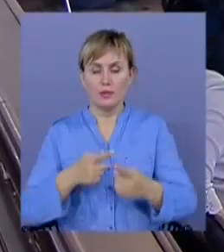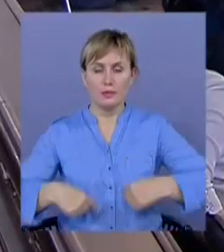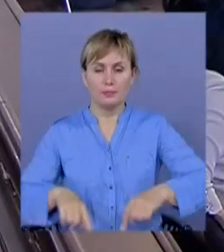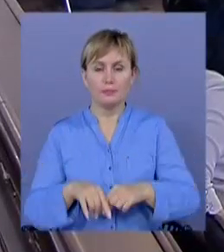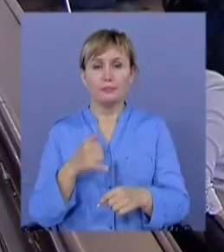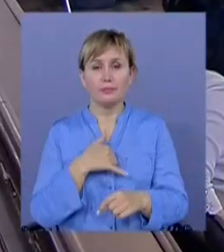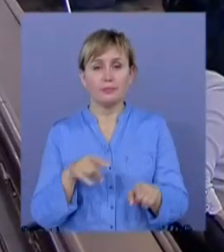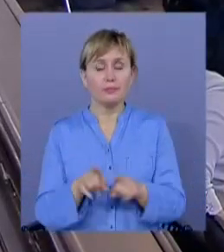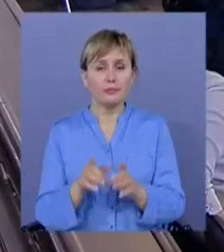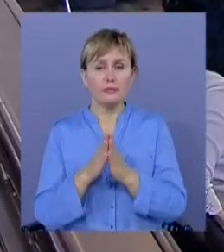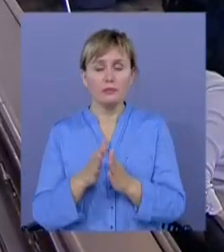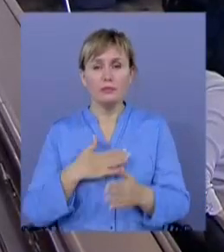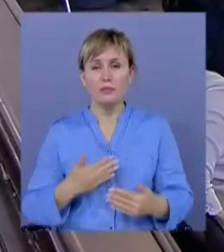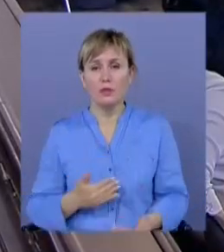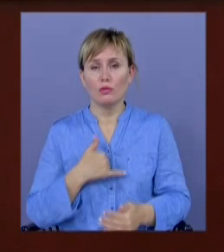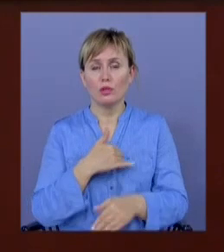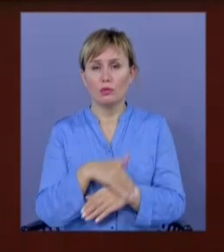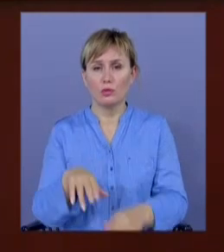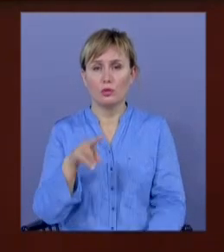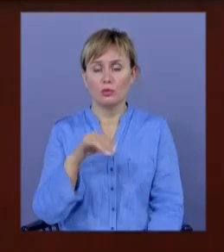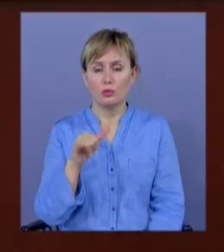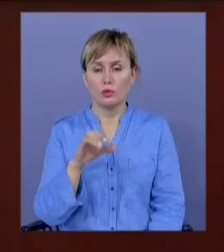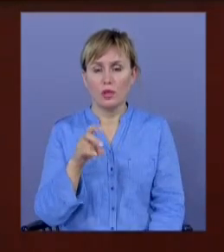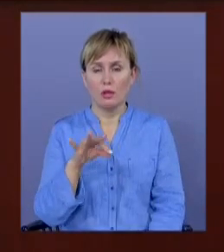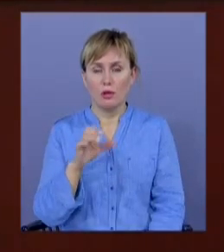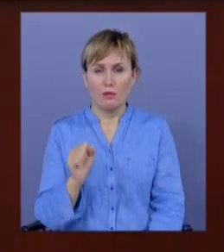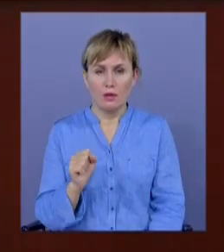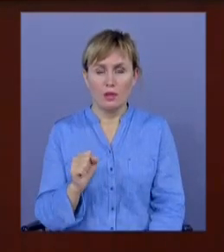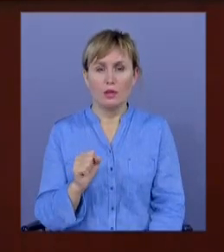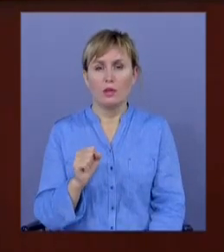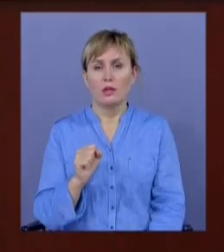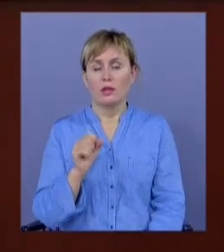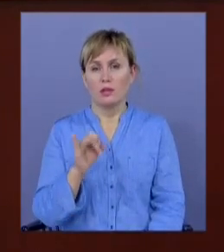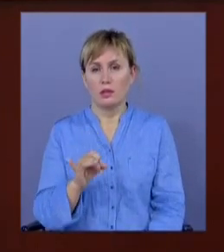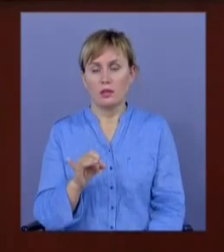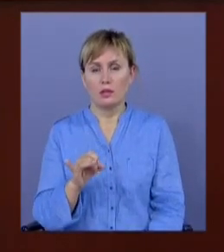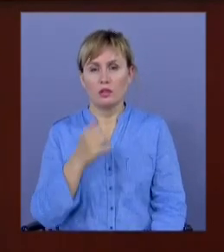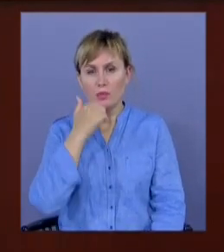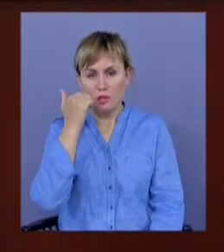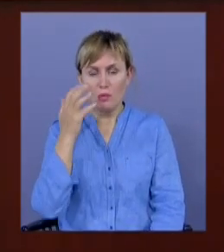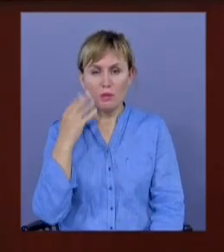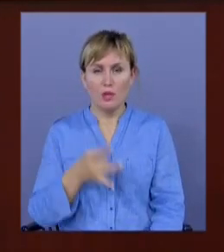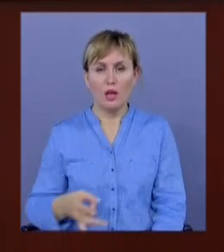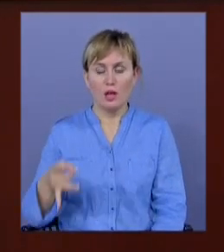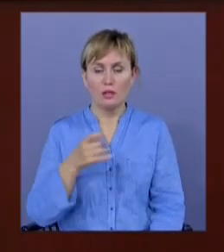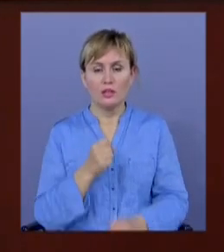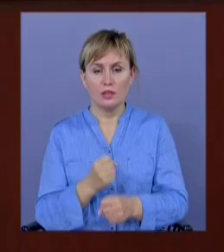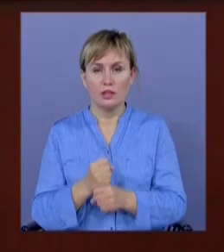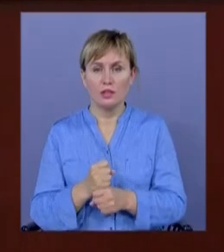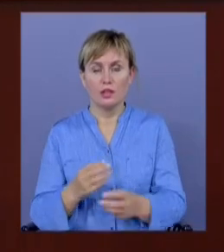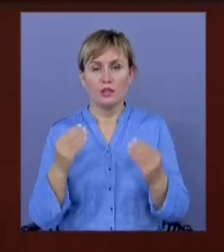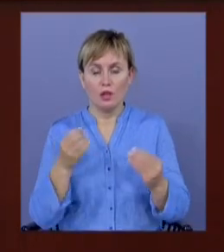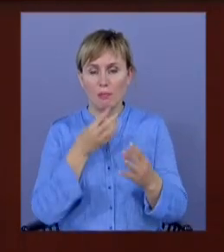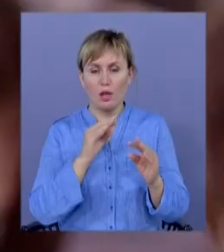такая просьба от наших жителей. У нас улица Дусинова и Тургут Узалы 57. А спасибо Алмалинскому району, сделали